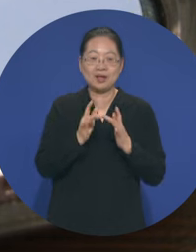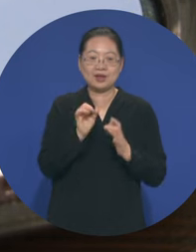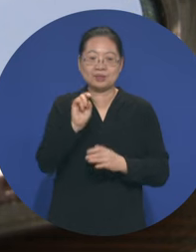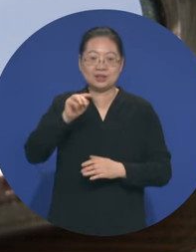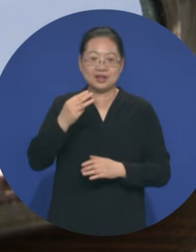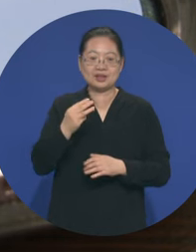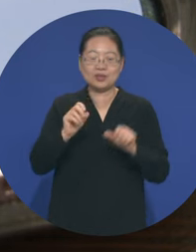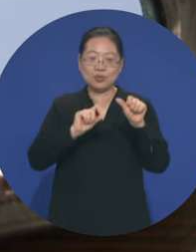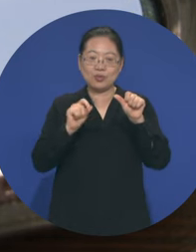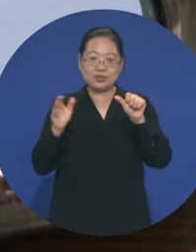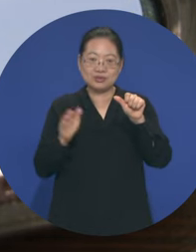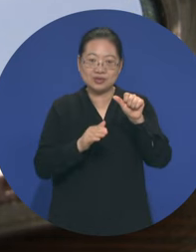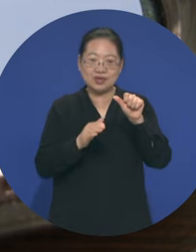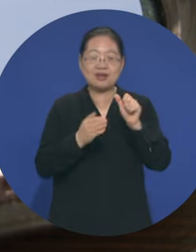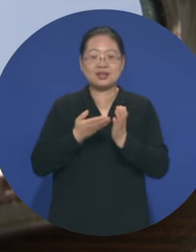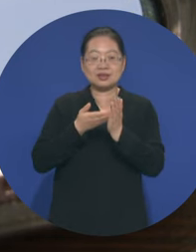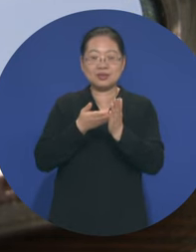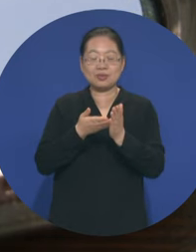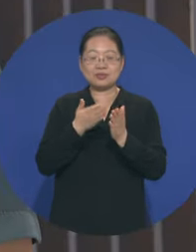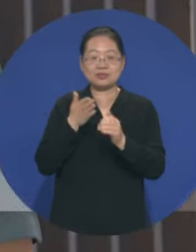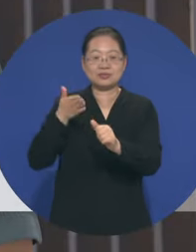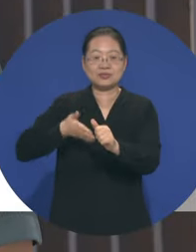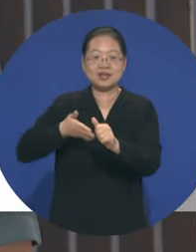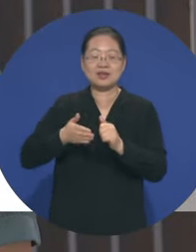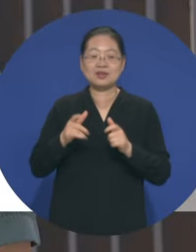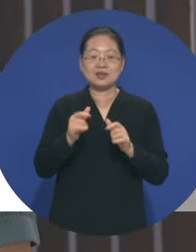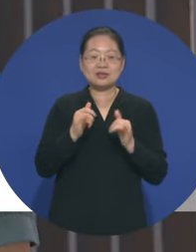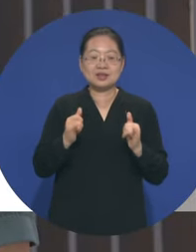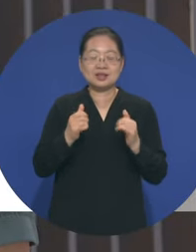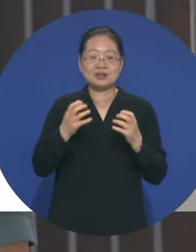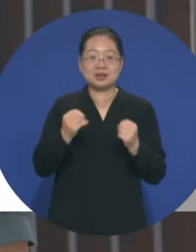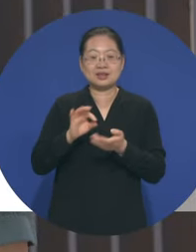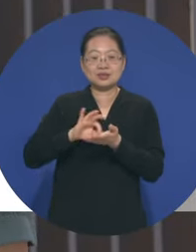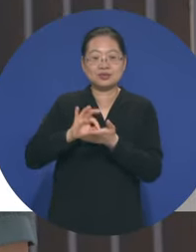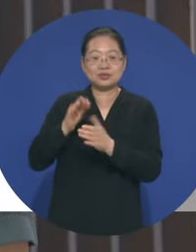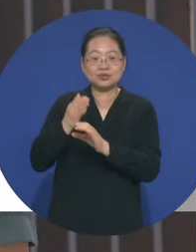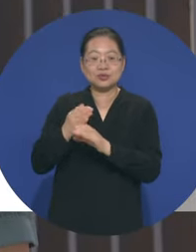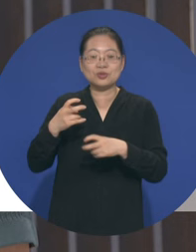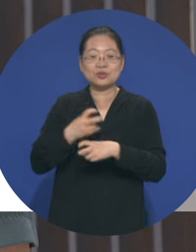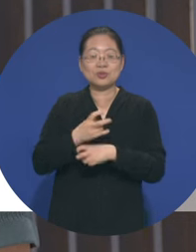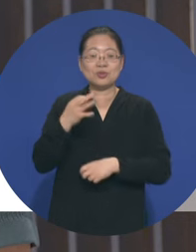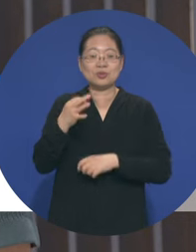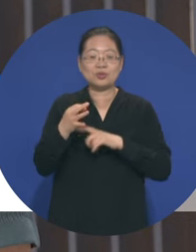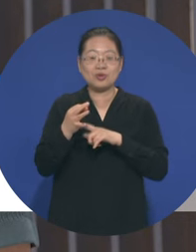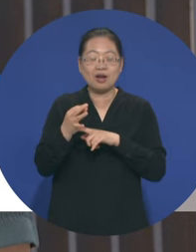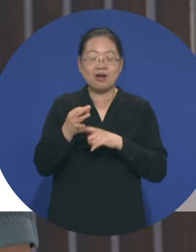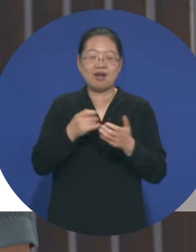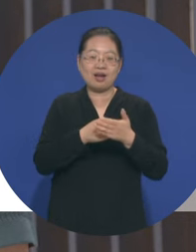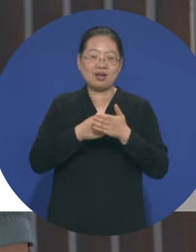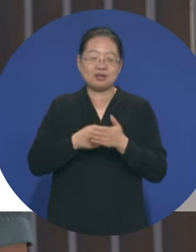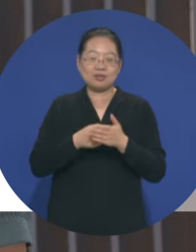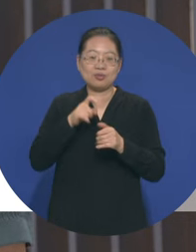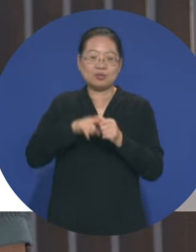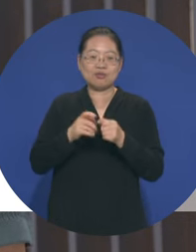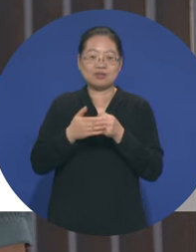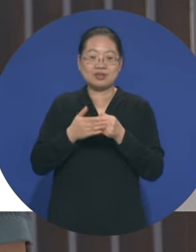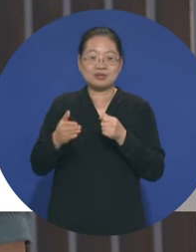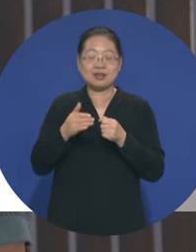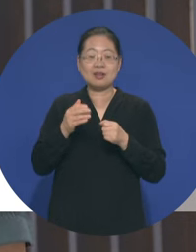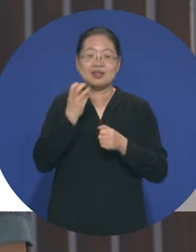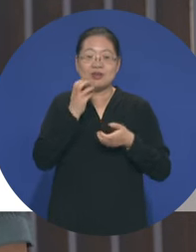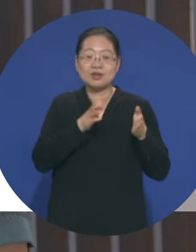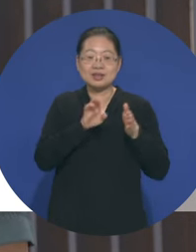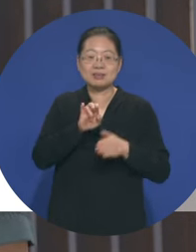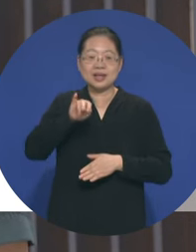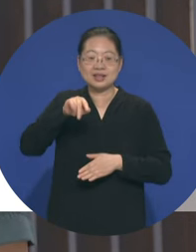5월 1일부터 회원 가입을 하면 됩니다. 도민분들이 많이 지출하고 있는 교통비만이라도 조금 아껴드릴 수 있고자